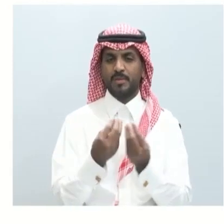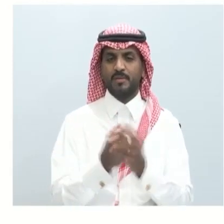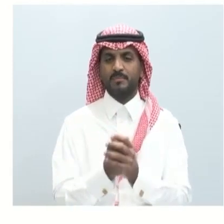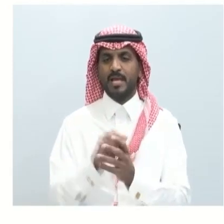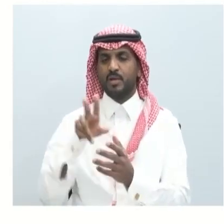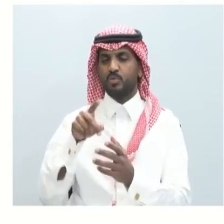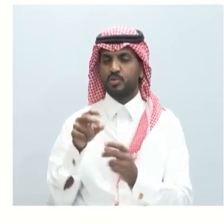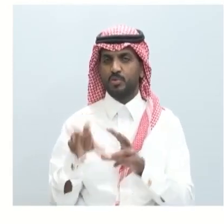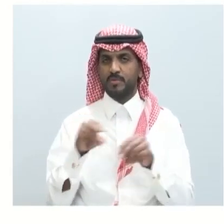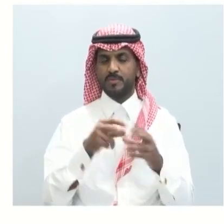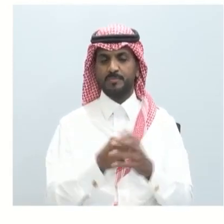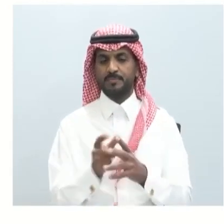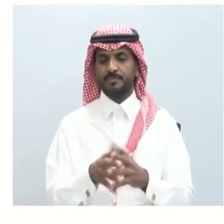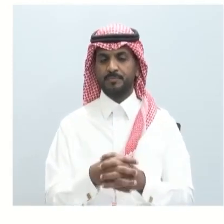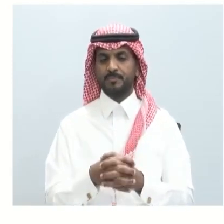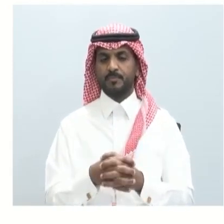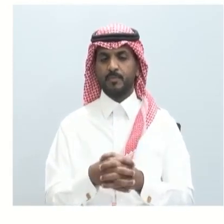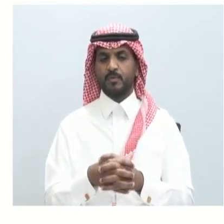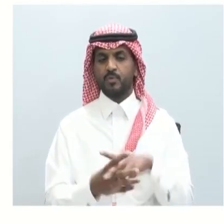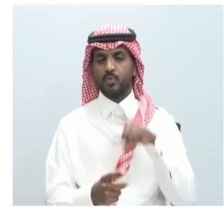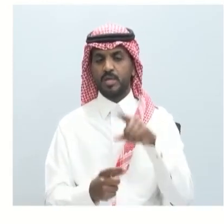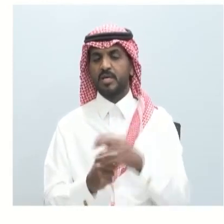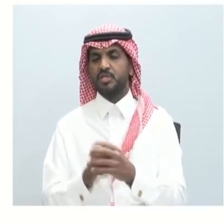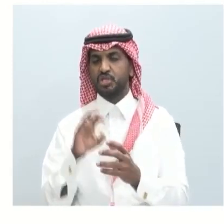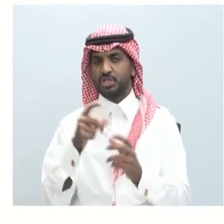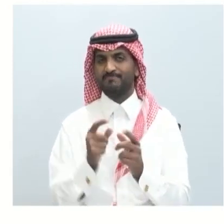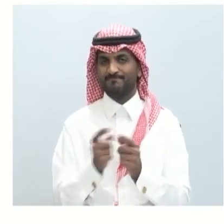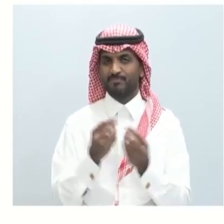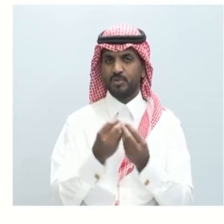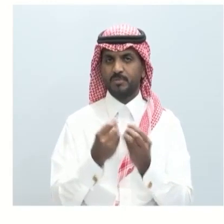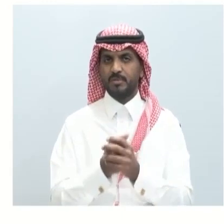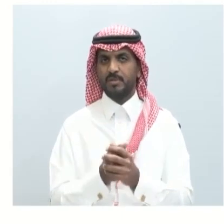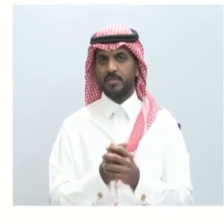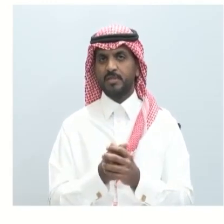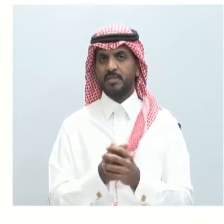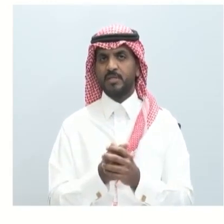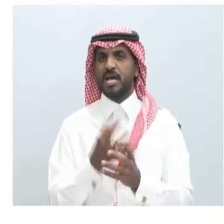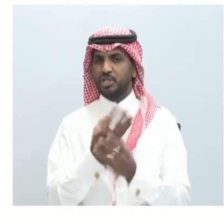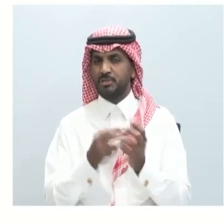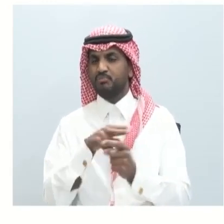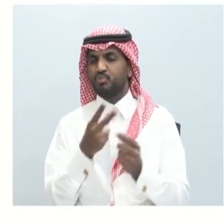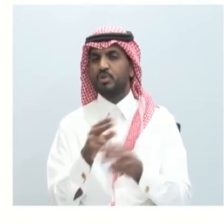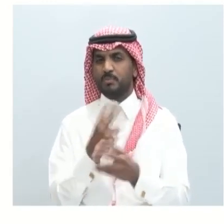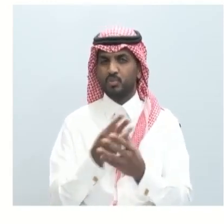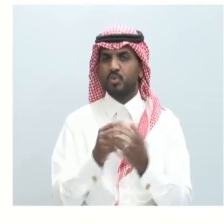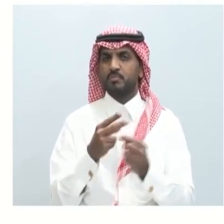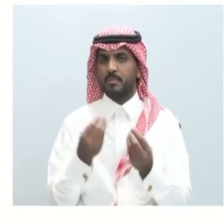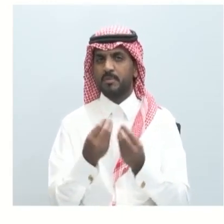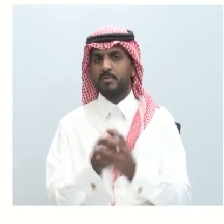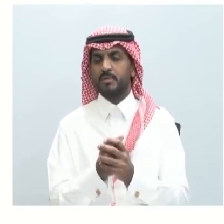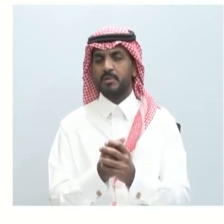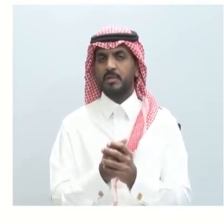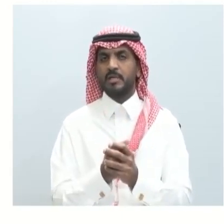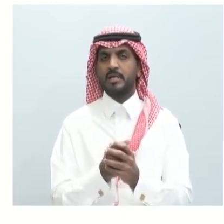الكروموسوم نفسه اذا هنا هنا هذا جين مرتبط مع جين مرتبط مع جين مرتبط اذا تتذكرون نحن نتكلم في